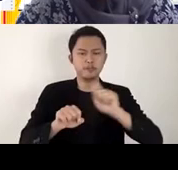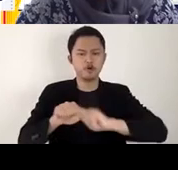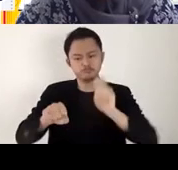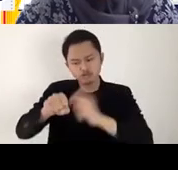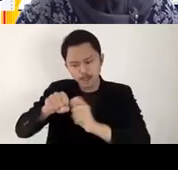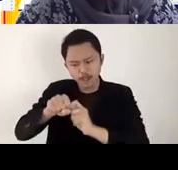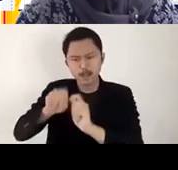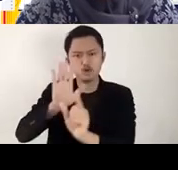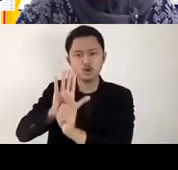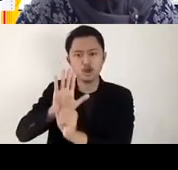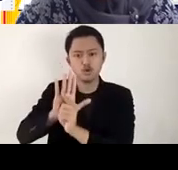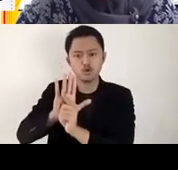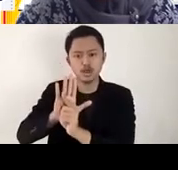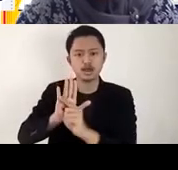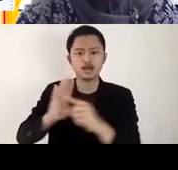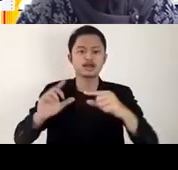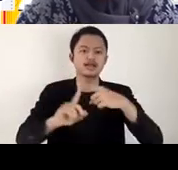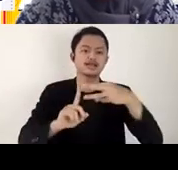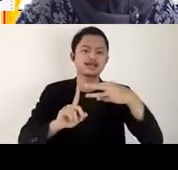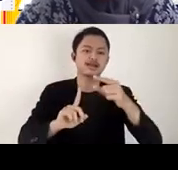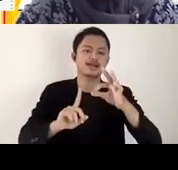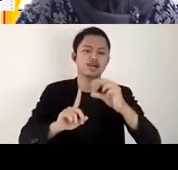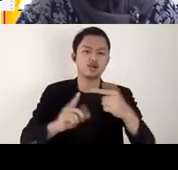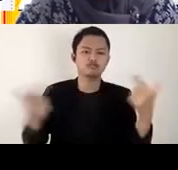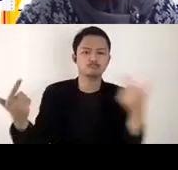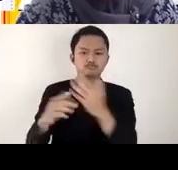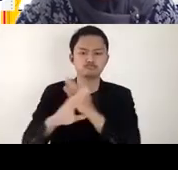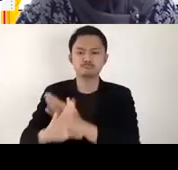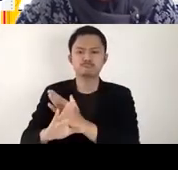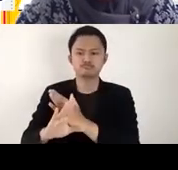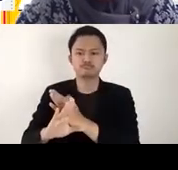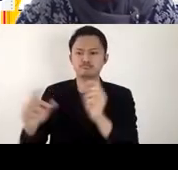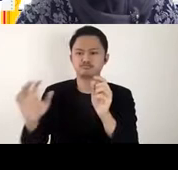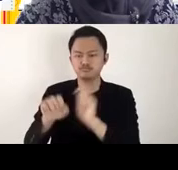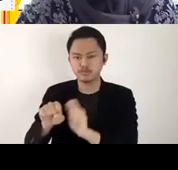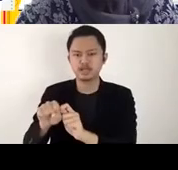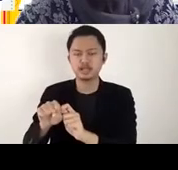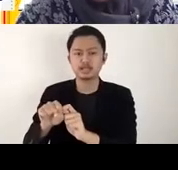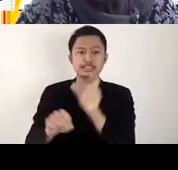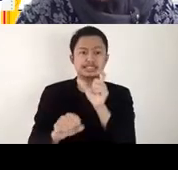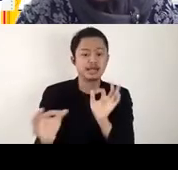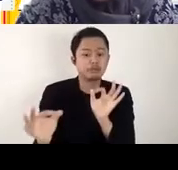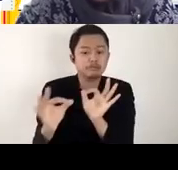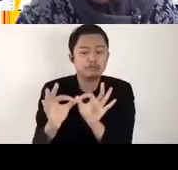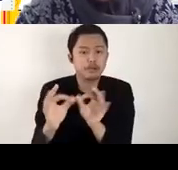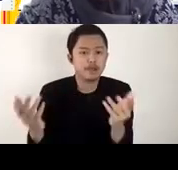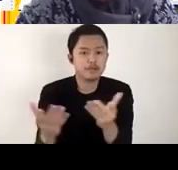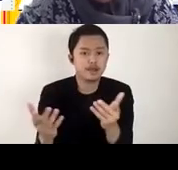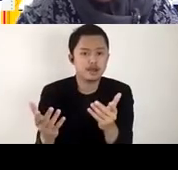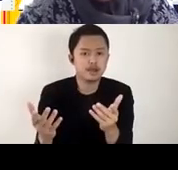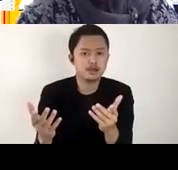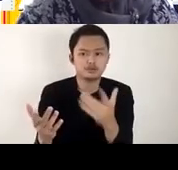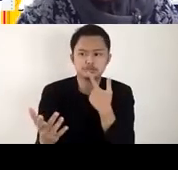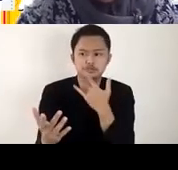revisi terhadap undang-undang anti teror yang dimana pendekatan yang digunakan tidak saja menitikberatkan pada pendekatan Hart